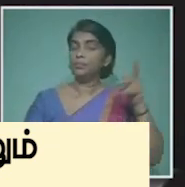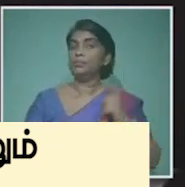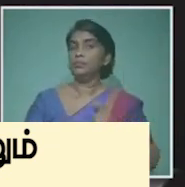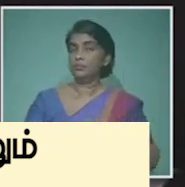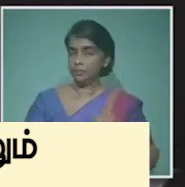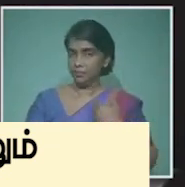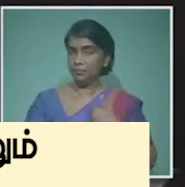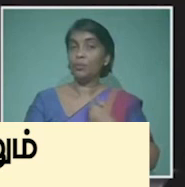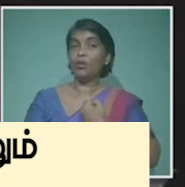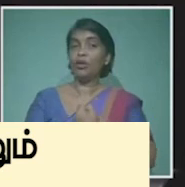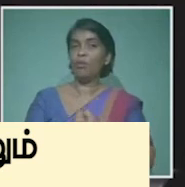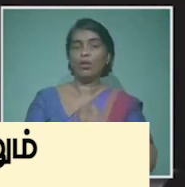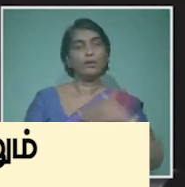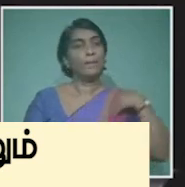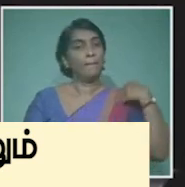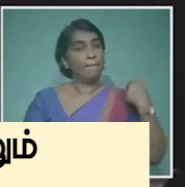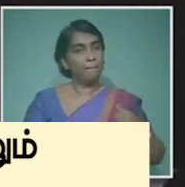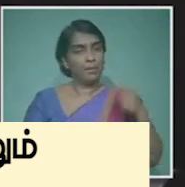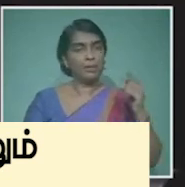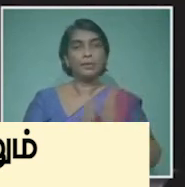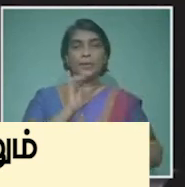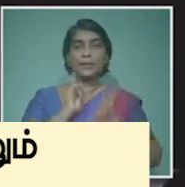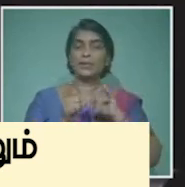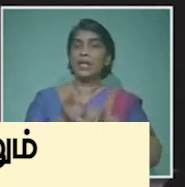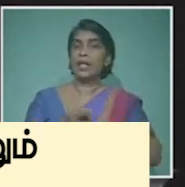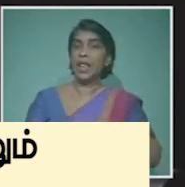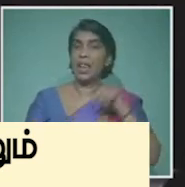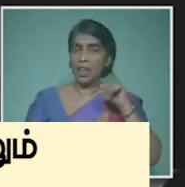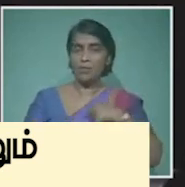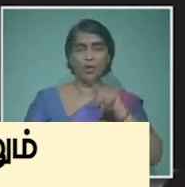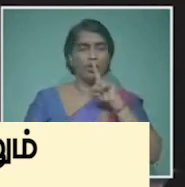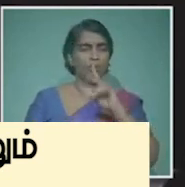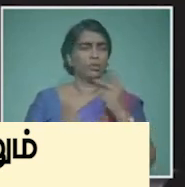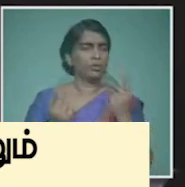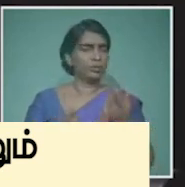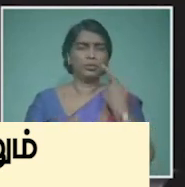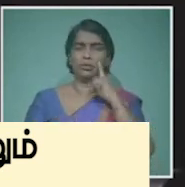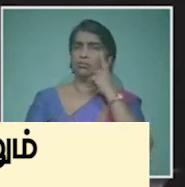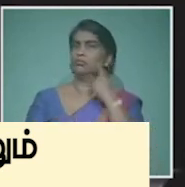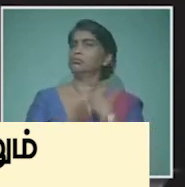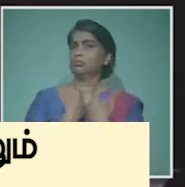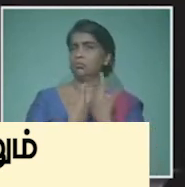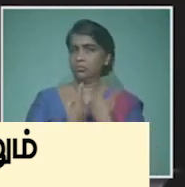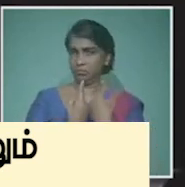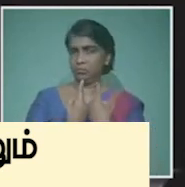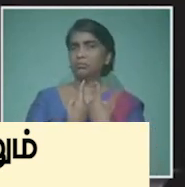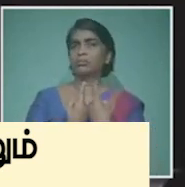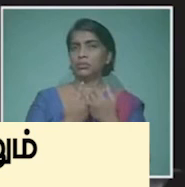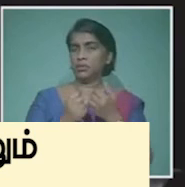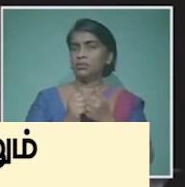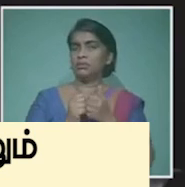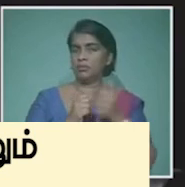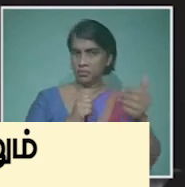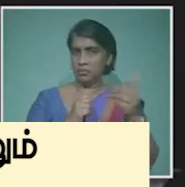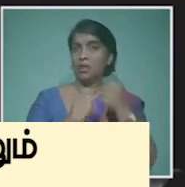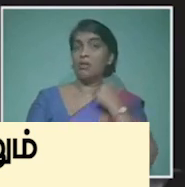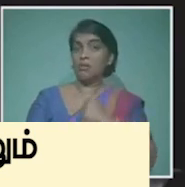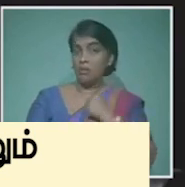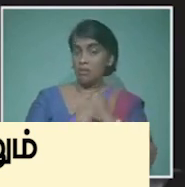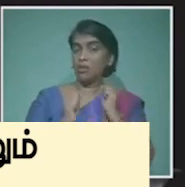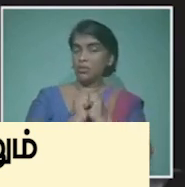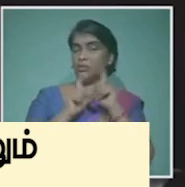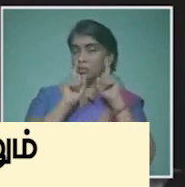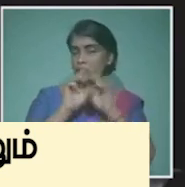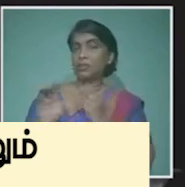வனஜீவராசிகள் அமைச்சர் மஹிந்த அமரவீர இன்று நாடாளுமன்றில் தெரிவித்தார். அத்தோடு இதுகுறித்த விசாரணைக்கு எந்த இடையூறும் ஏற்படாது